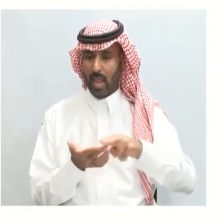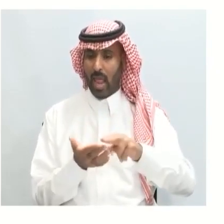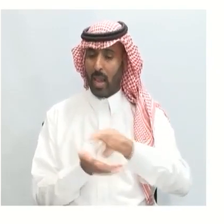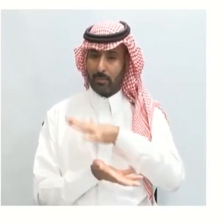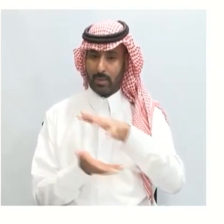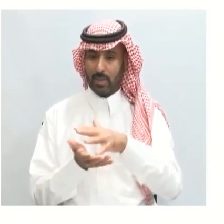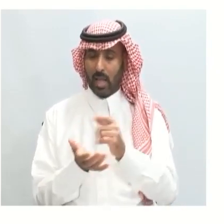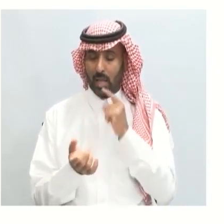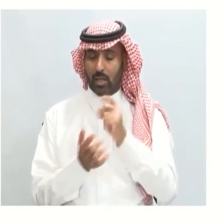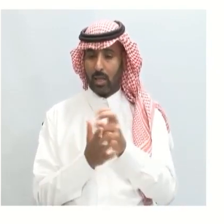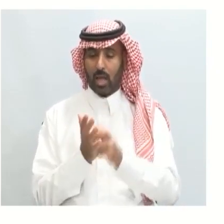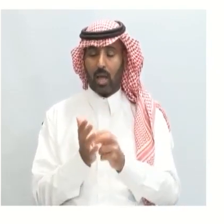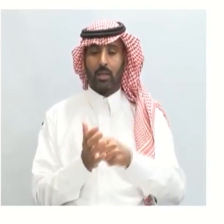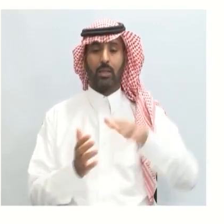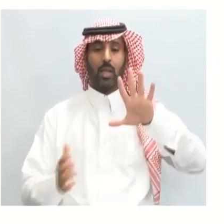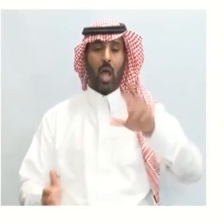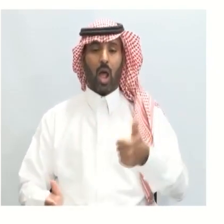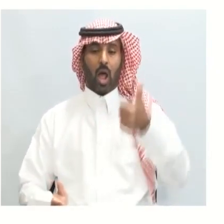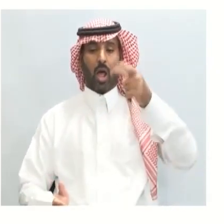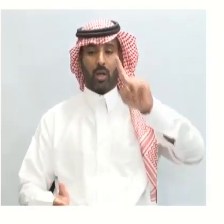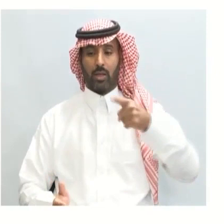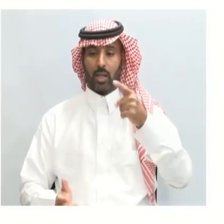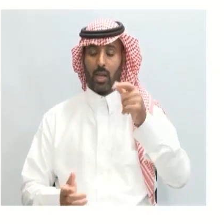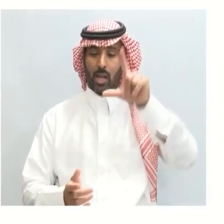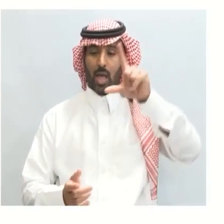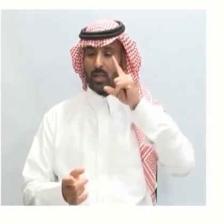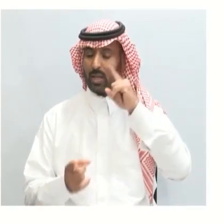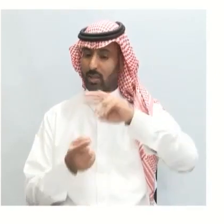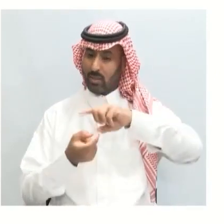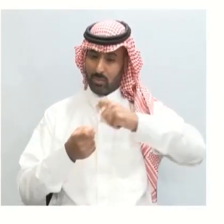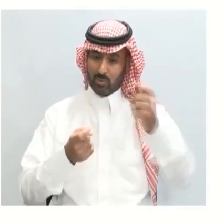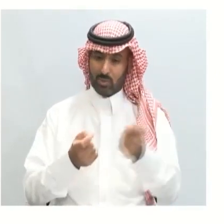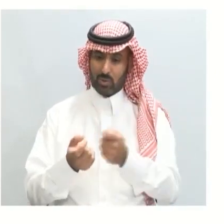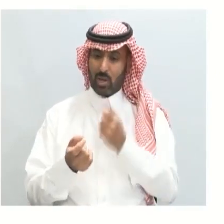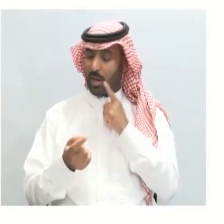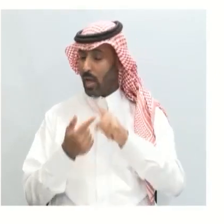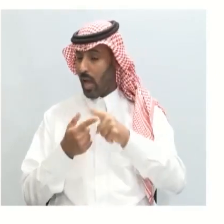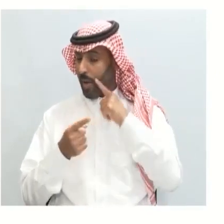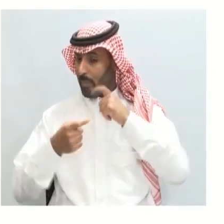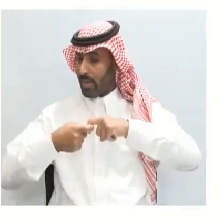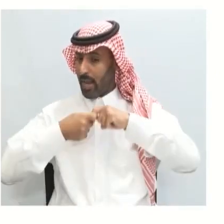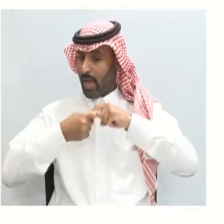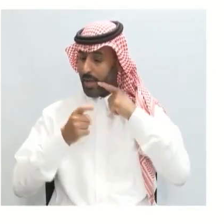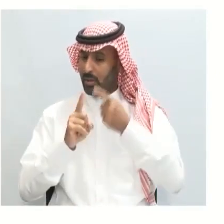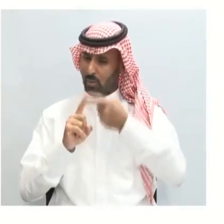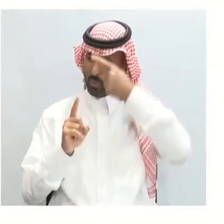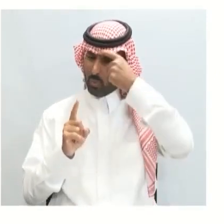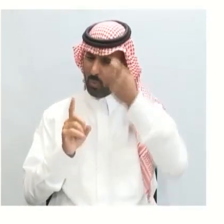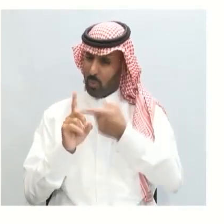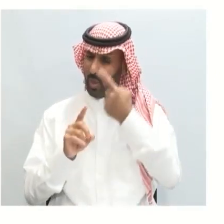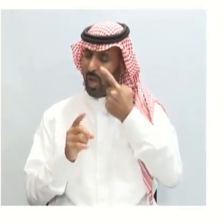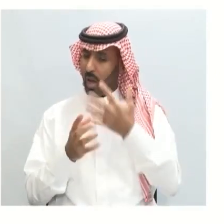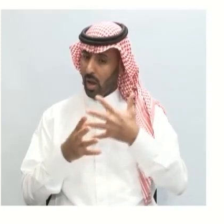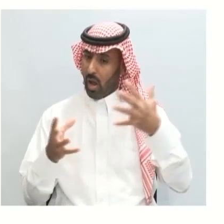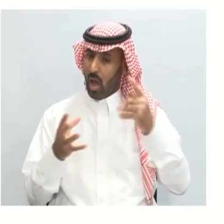سيكون باذن الله قانون شارل رسم العلاقه بين درجه الحراره والحجم استخدام قانون شارل ثم بعد ذلك تطبيقات